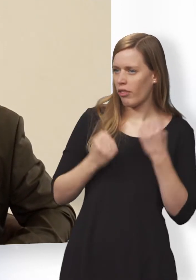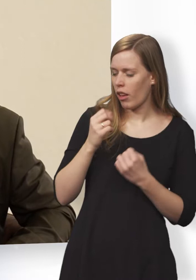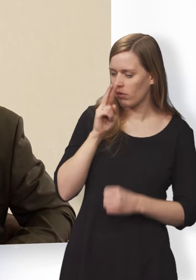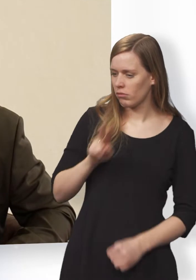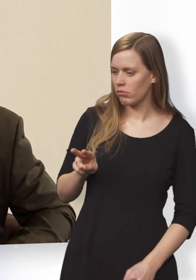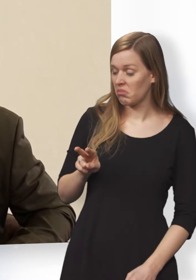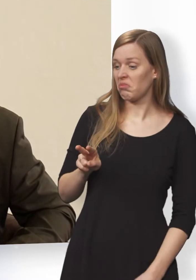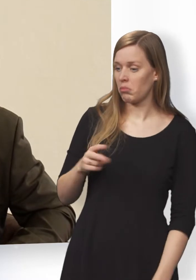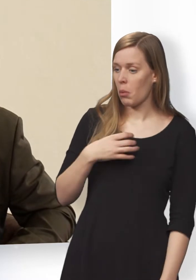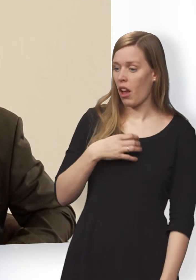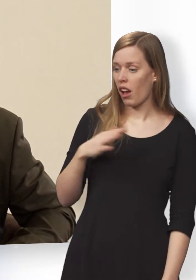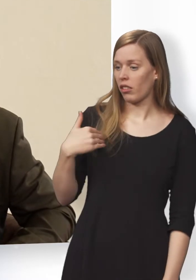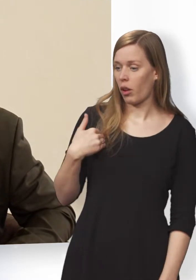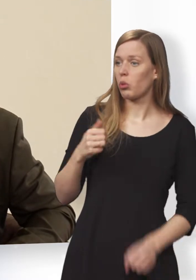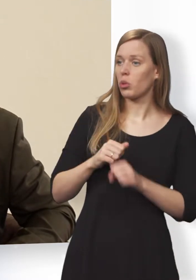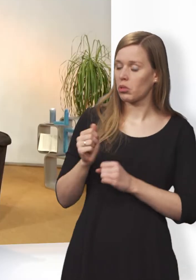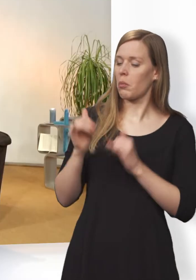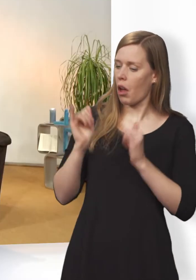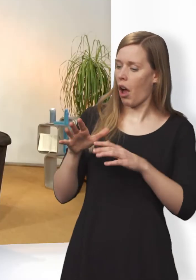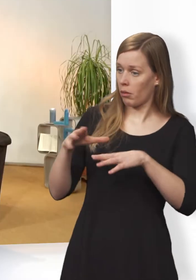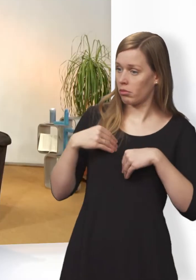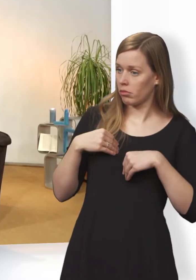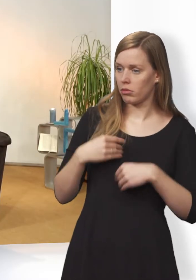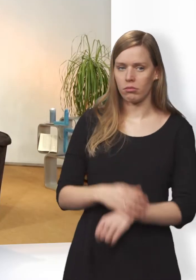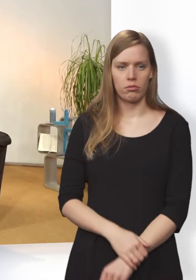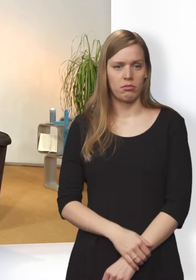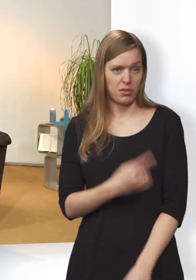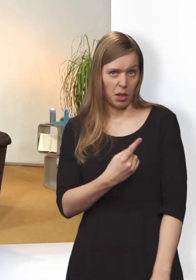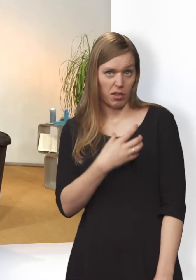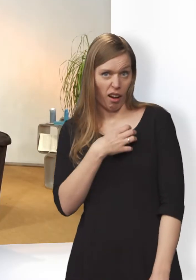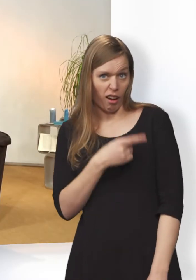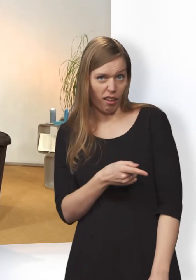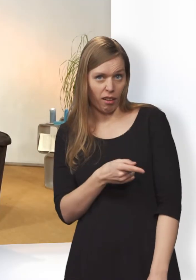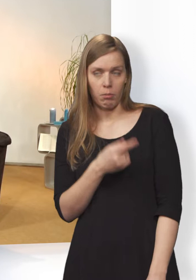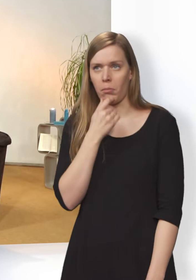zu bejahen und zu akzeptieren wirst du krank